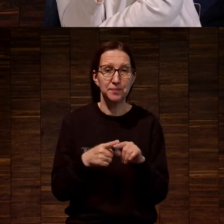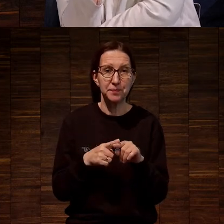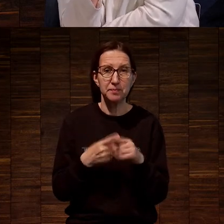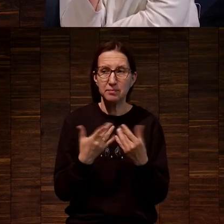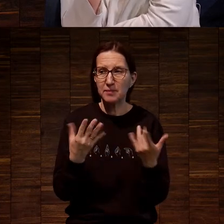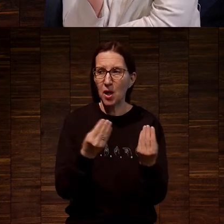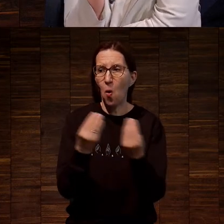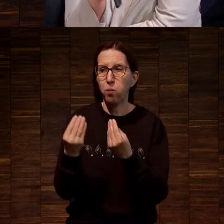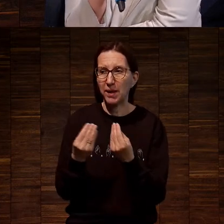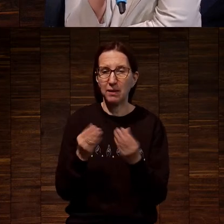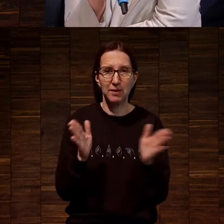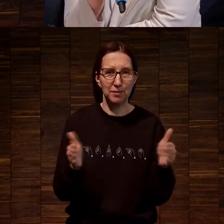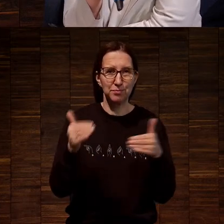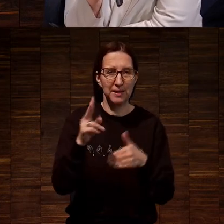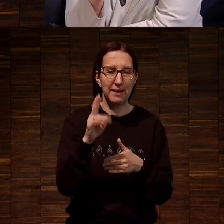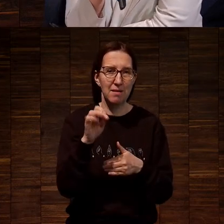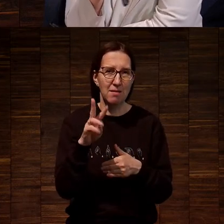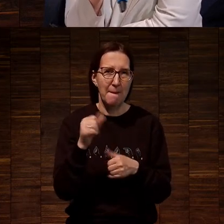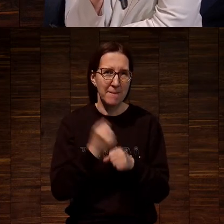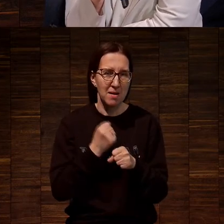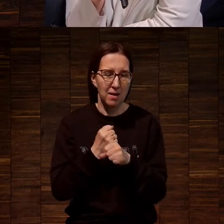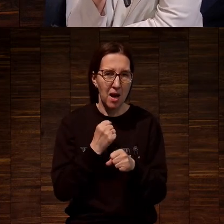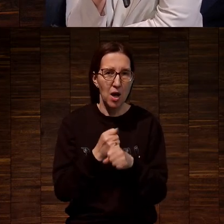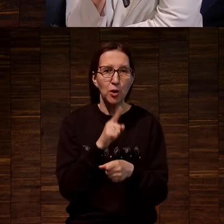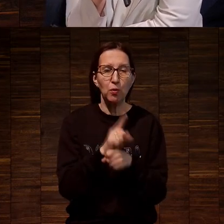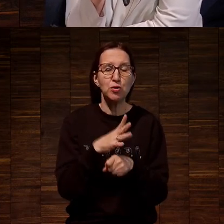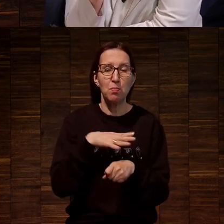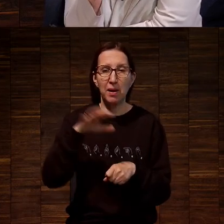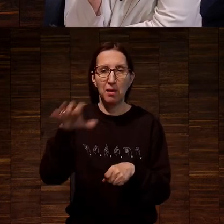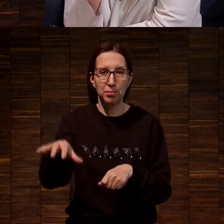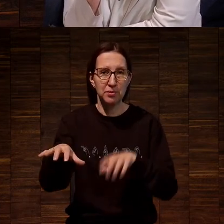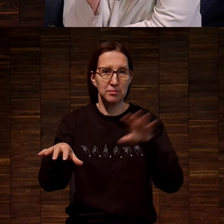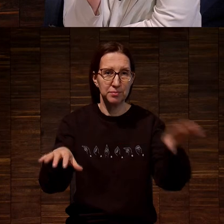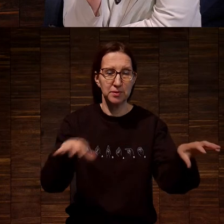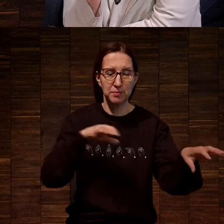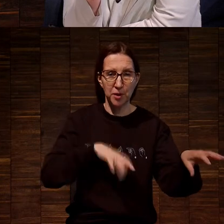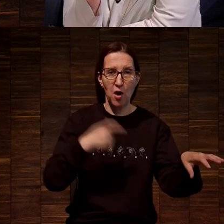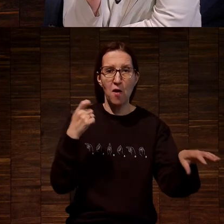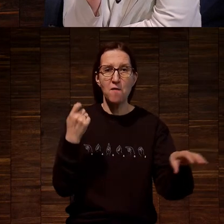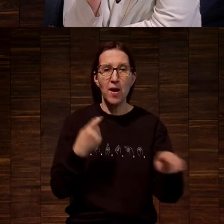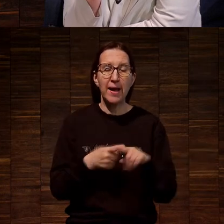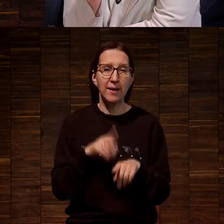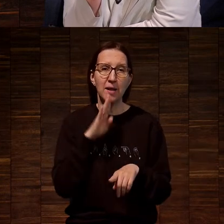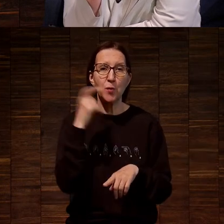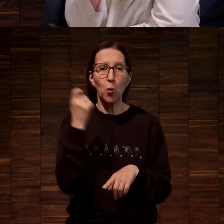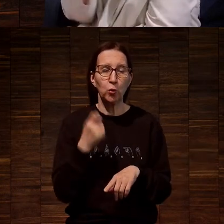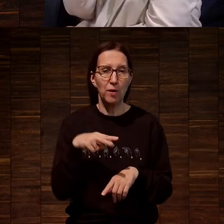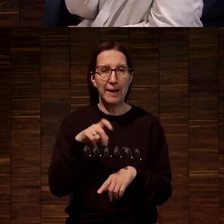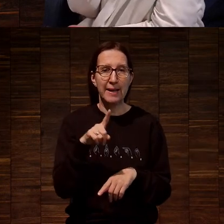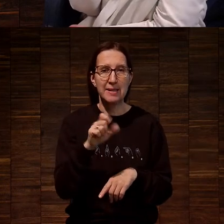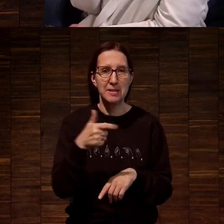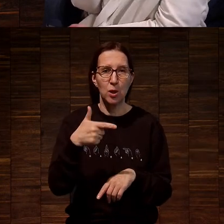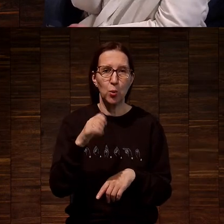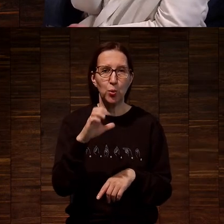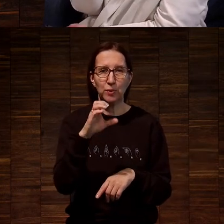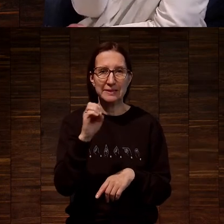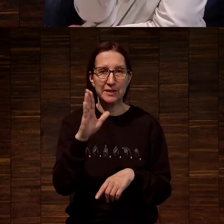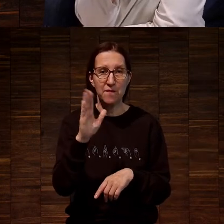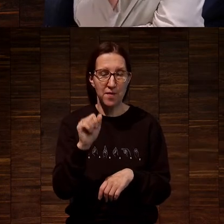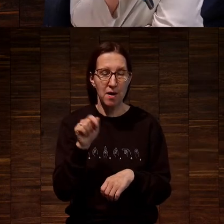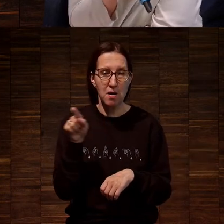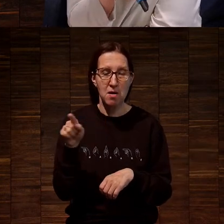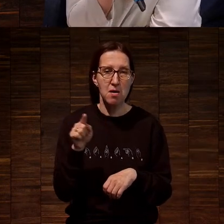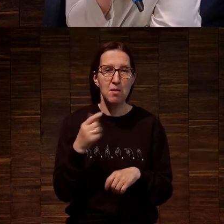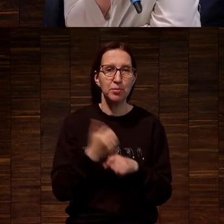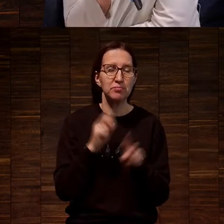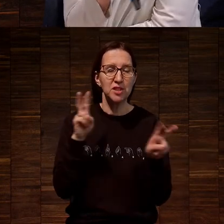керамические объекты должны были оказаться прямо в городской среде. Это художница Лиза Гусё, да, выставка ее называлась